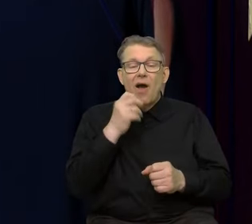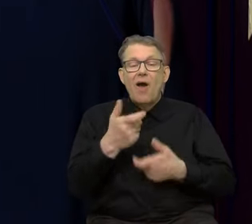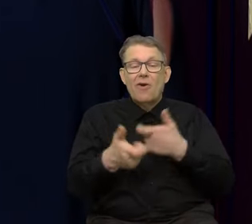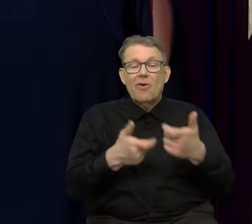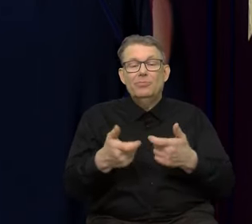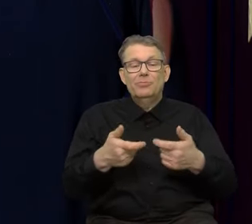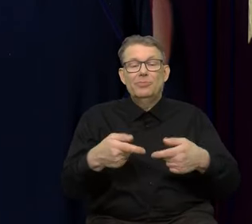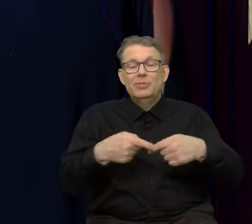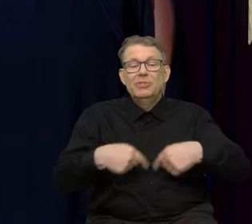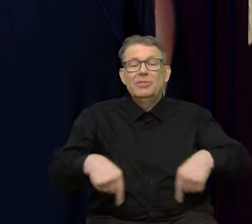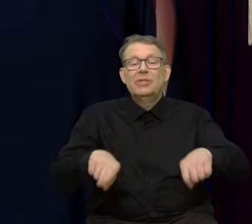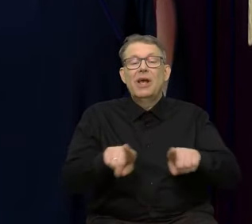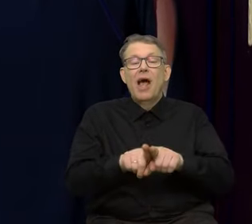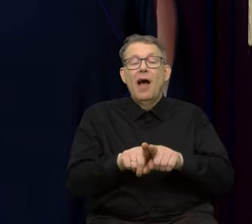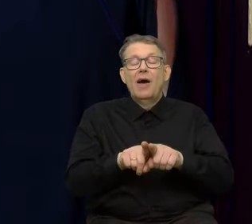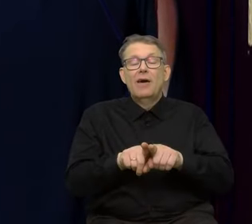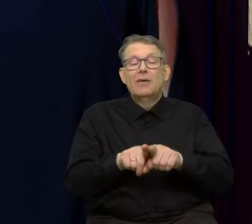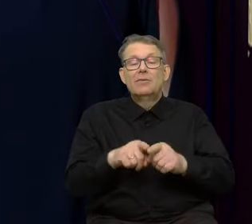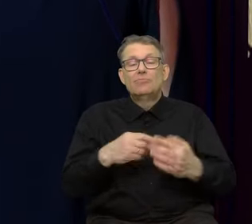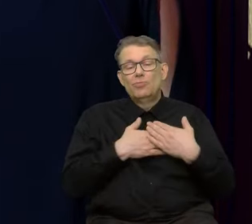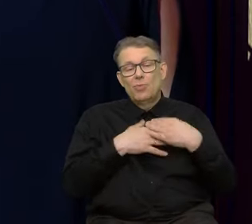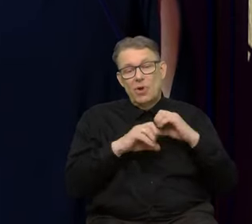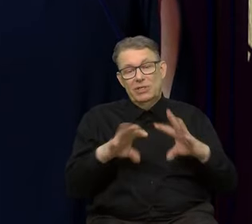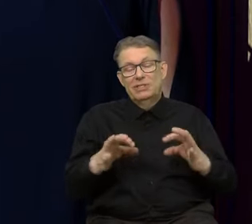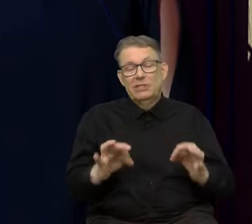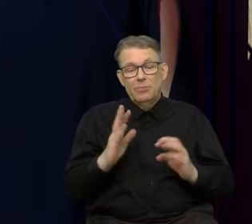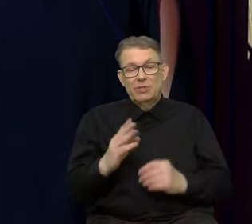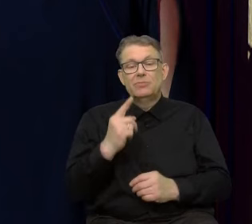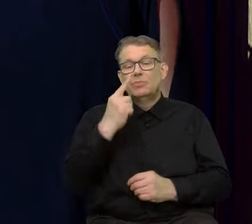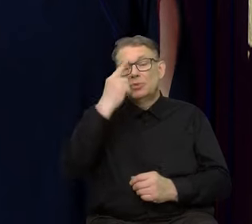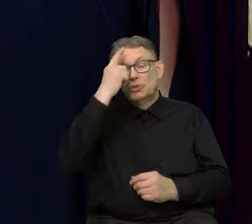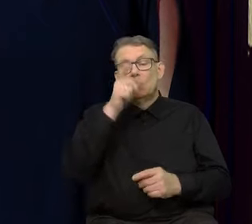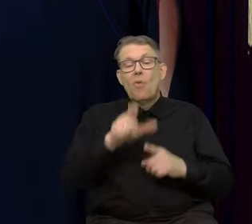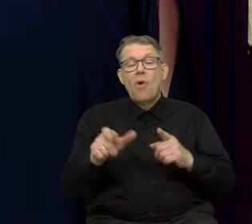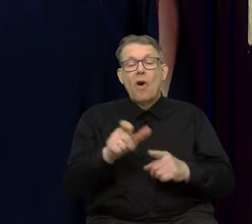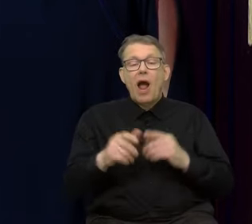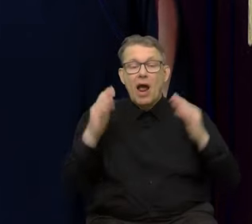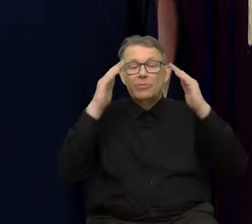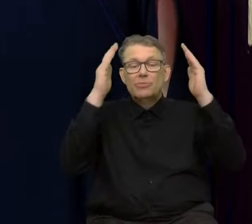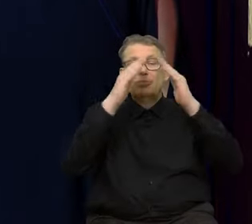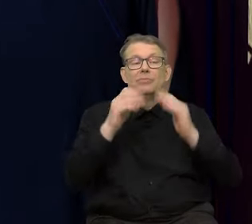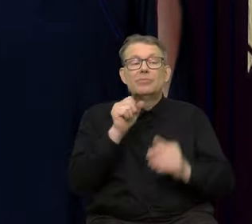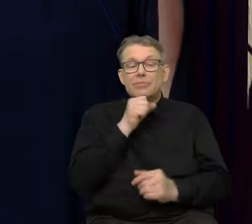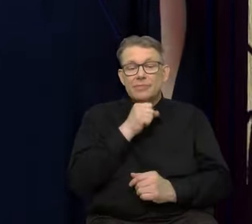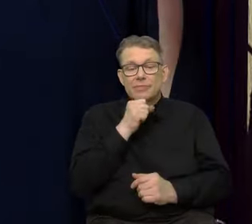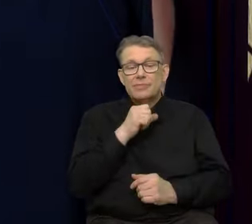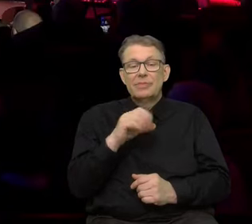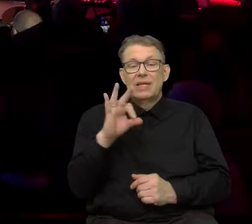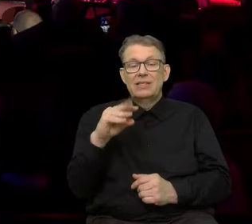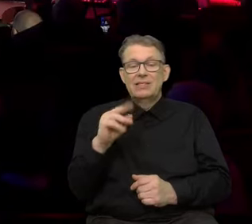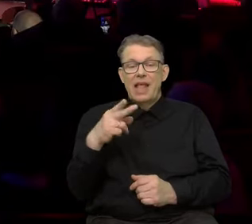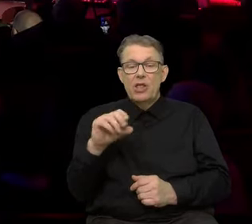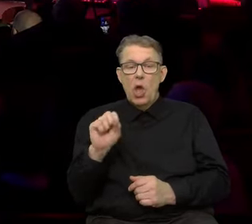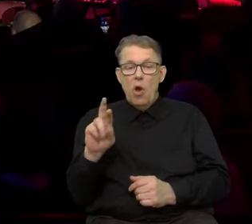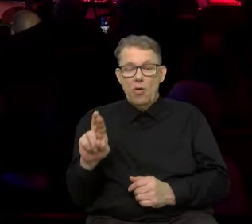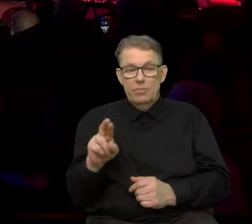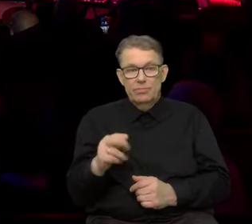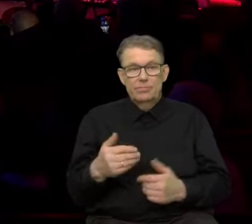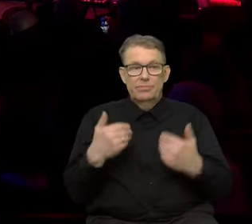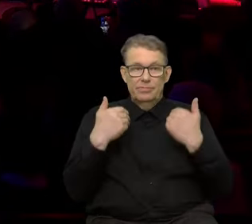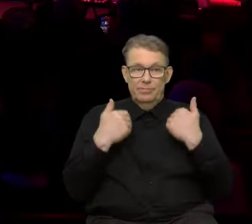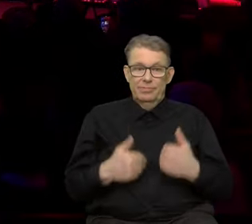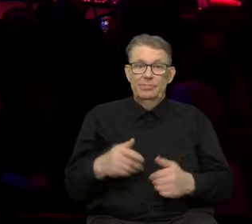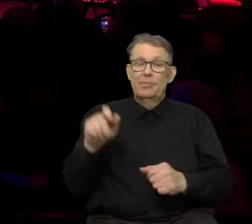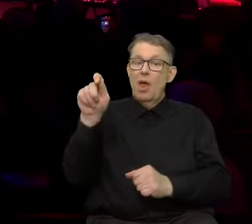miłosierdzia. Przypomnijmy dziś słowa świętej pamięci arcybiskupa seniora. Przybyłem